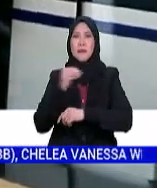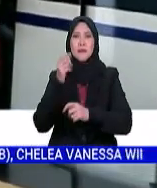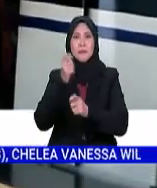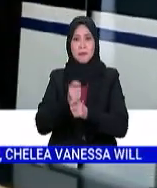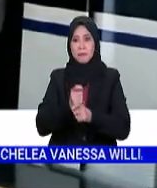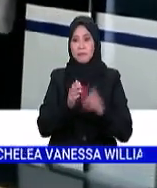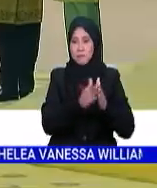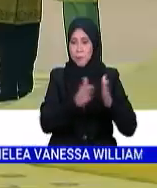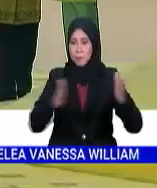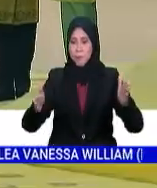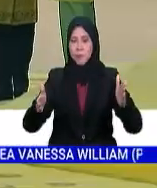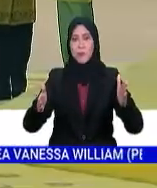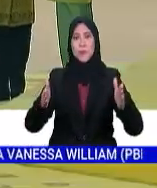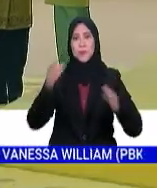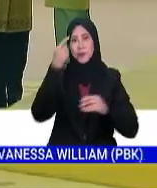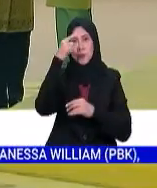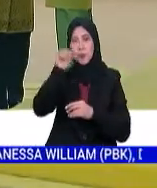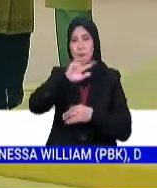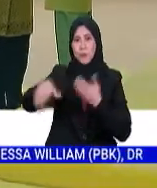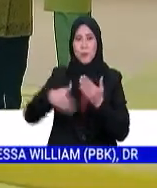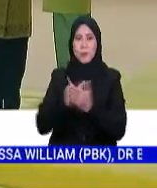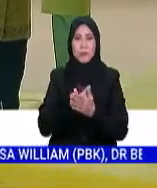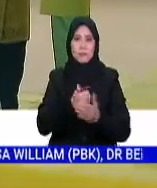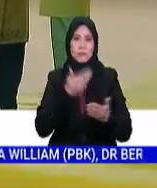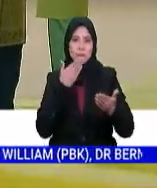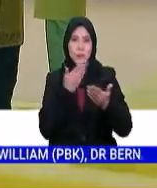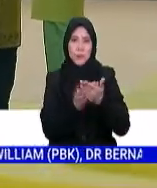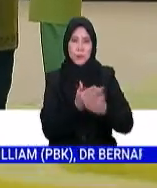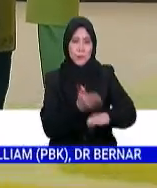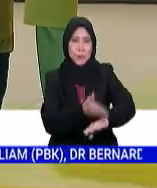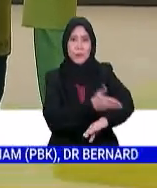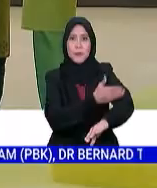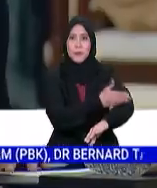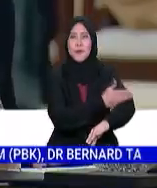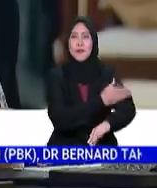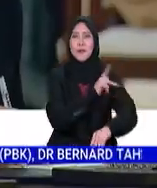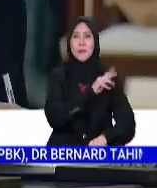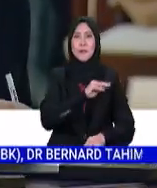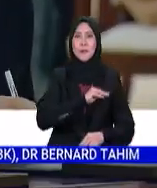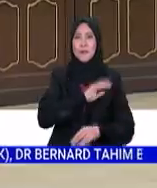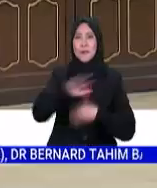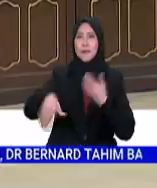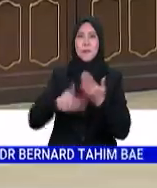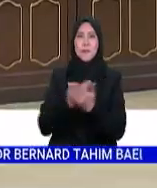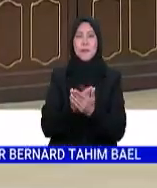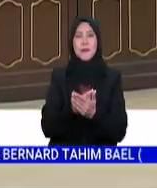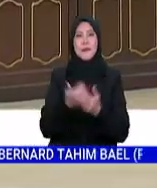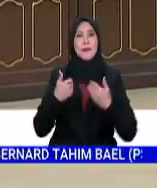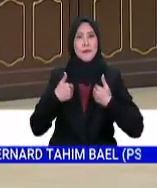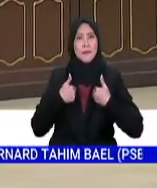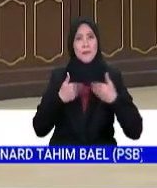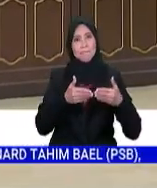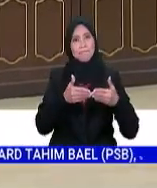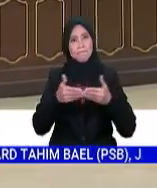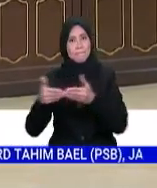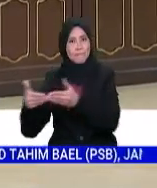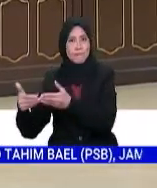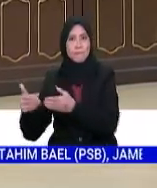satu tempoh masa untuk memastikan prestasi baik menteri dan kementerian secara keseluruhan mempunyai